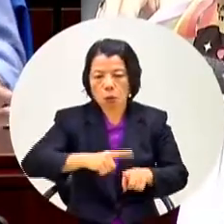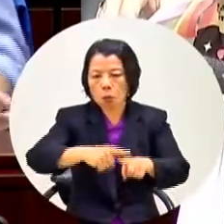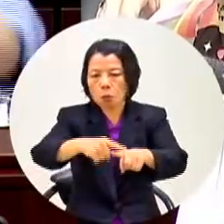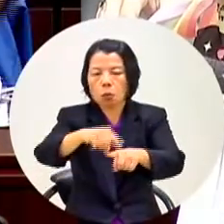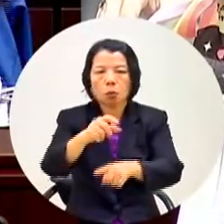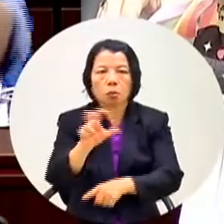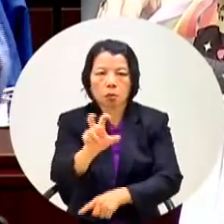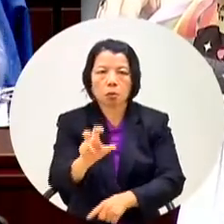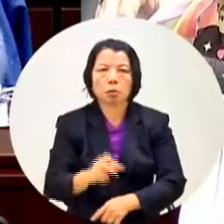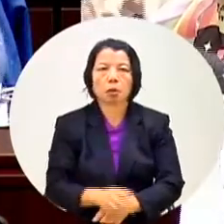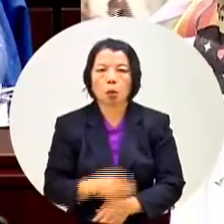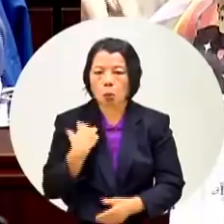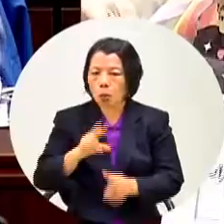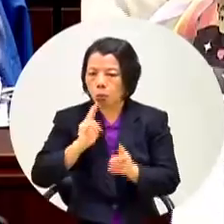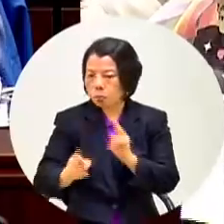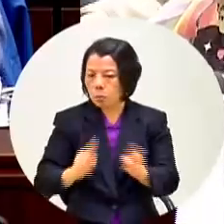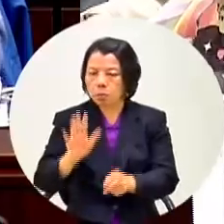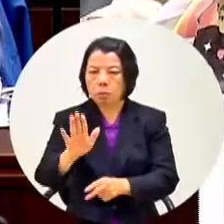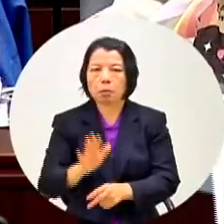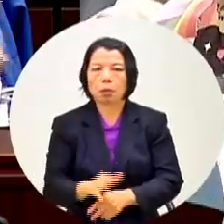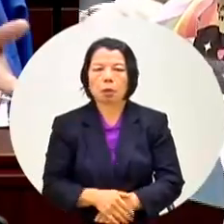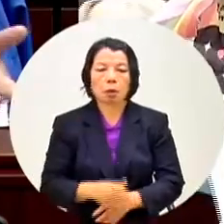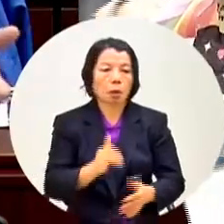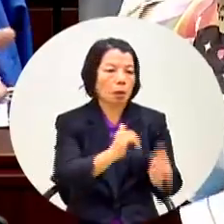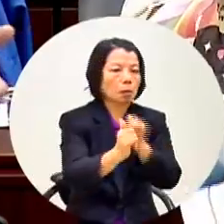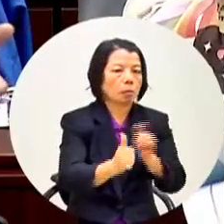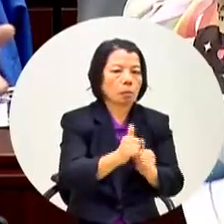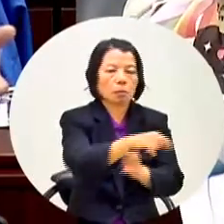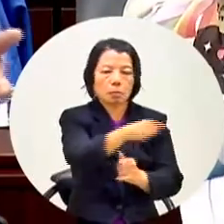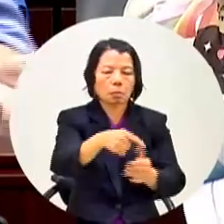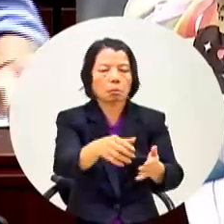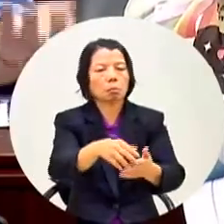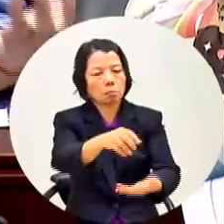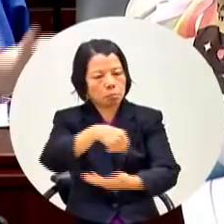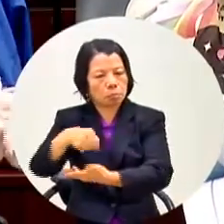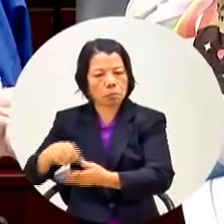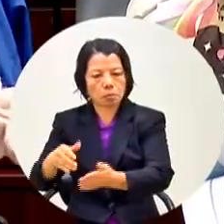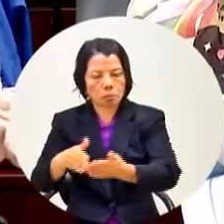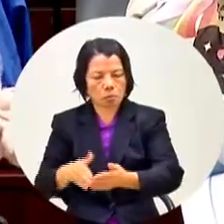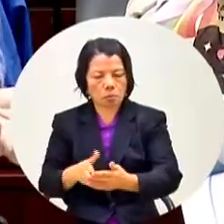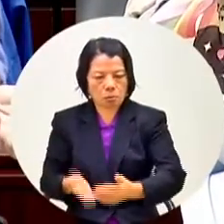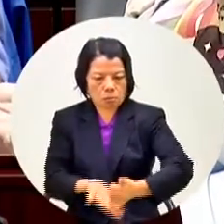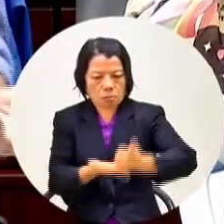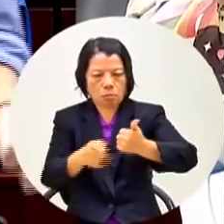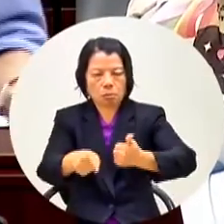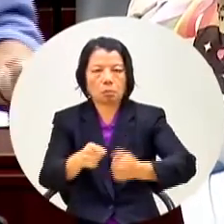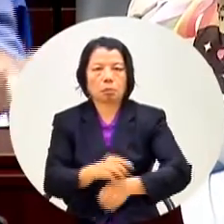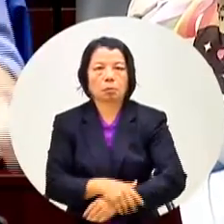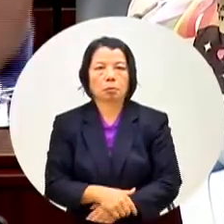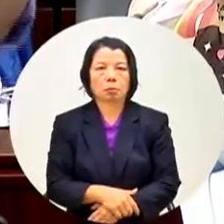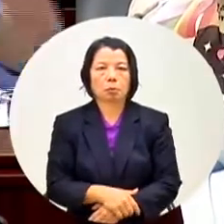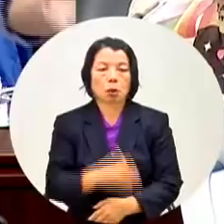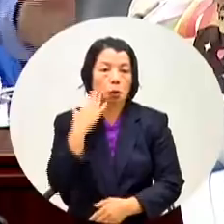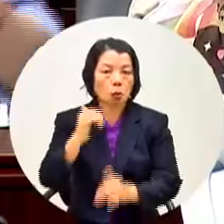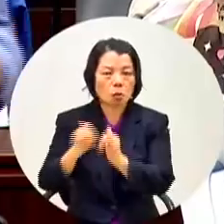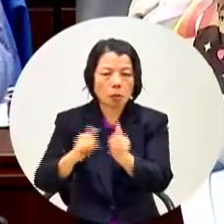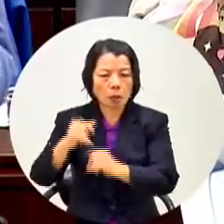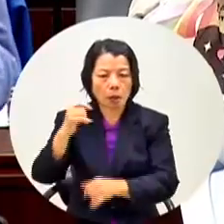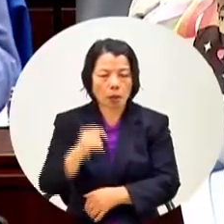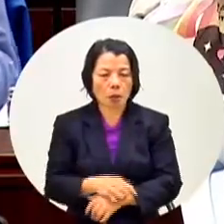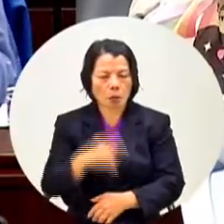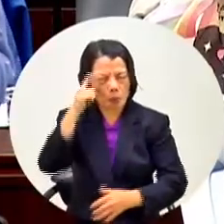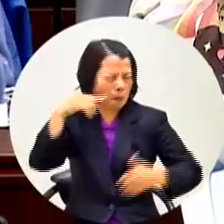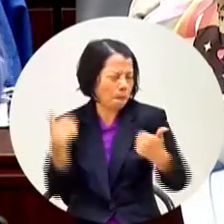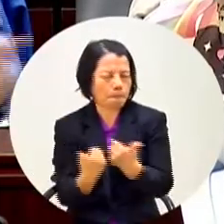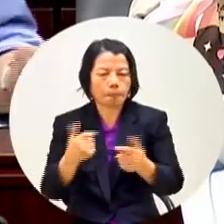民意，这也是议会要求参与式的民主，我们尽量这样做，否则民意反弹这么大，然后我们就等于